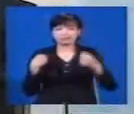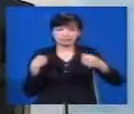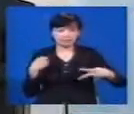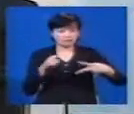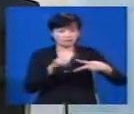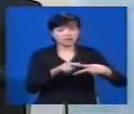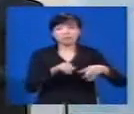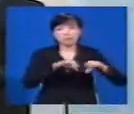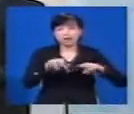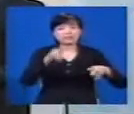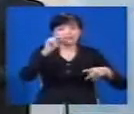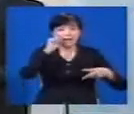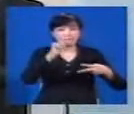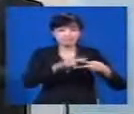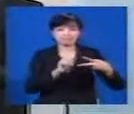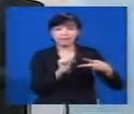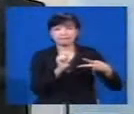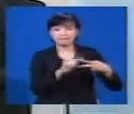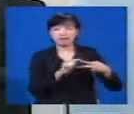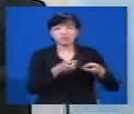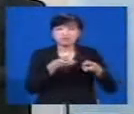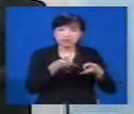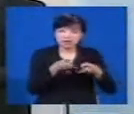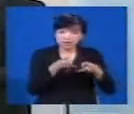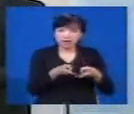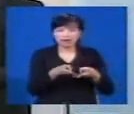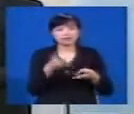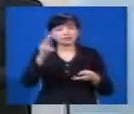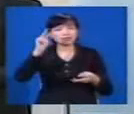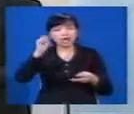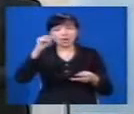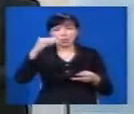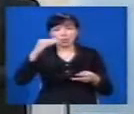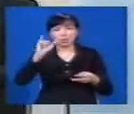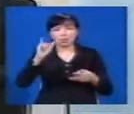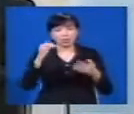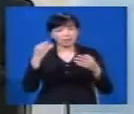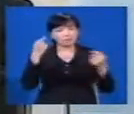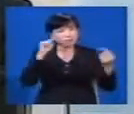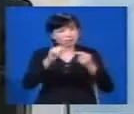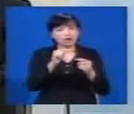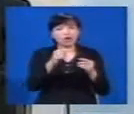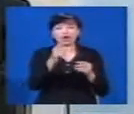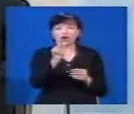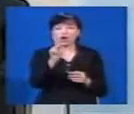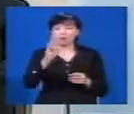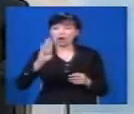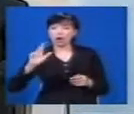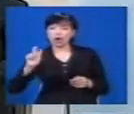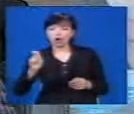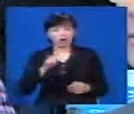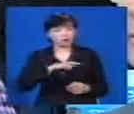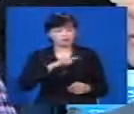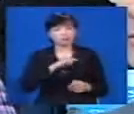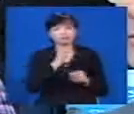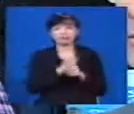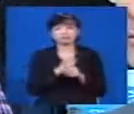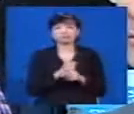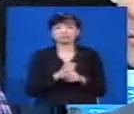ารน้ำในเชิงหลักการวิธีการแนวนโยบายเนี่ยเป็นเรื่องของกบอโดยพระท่านรองนายกปลอดประสบนะครับกับท่